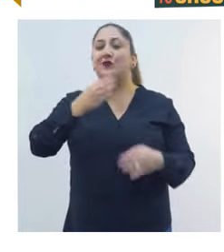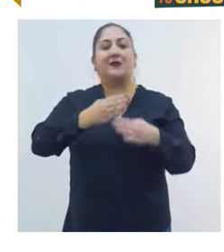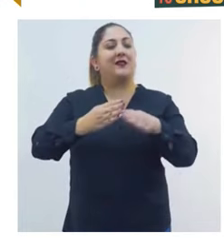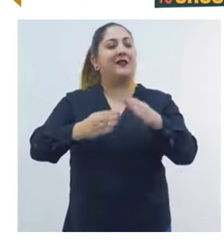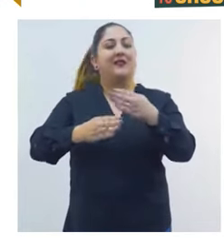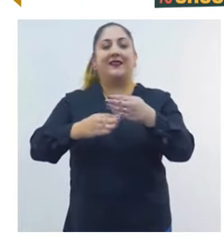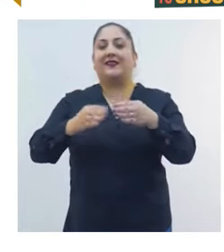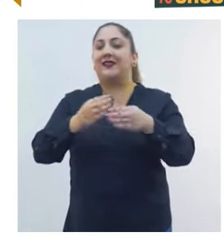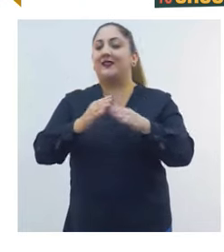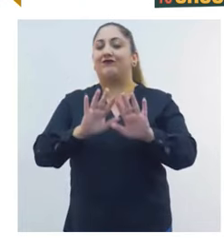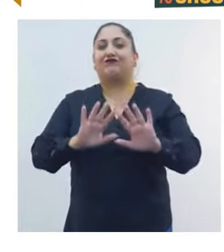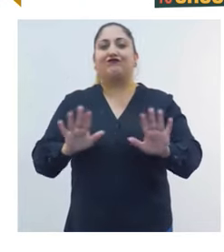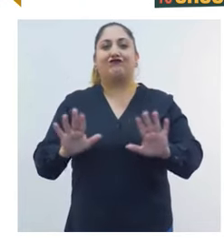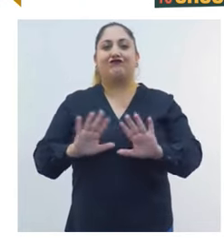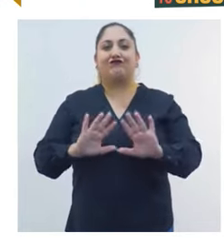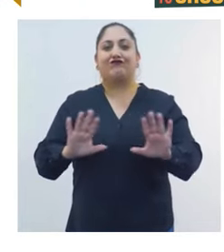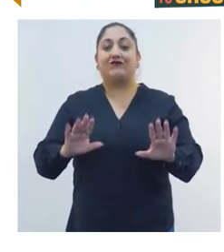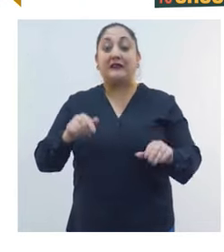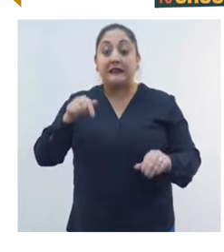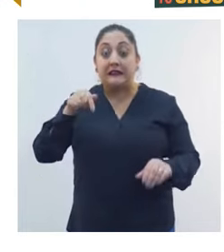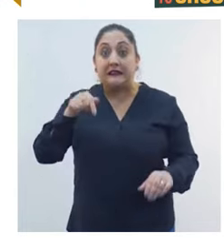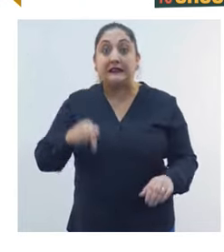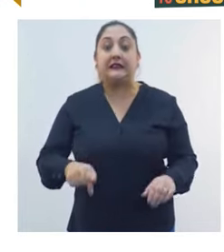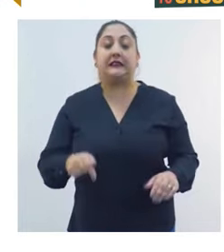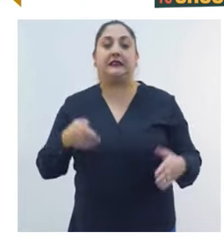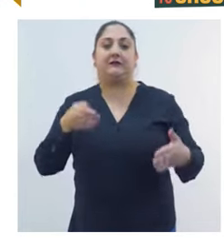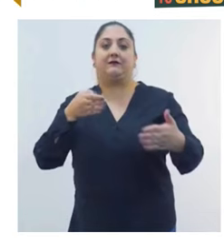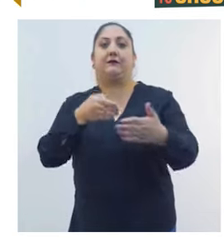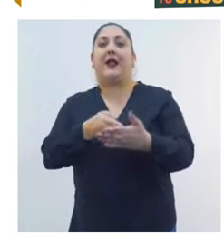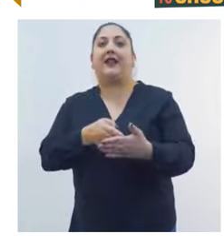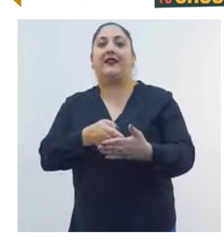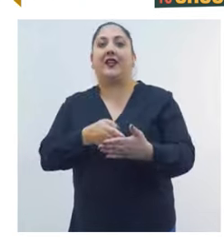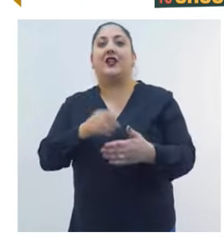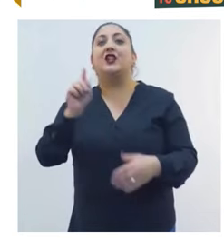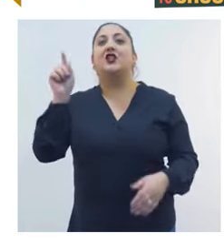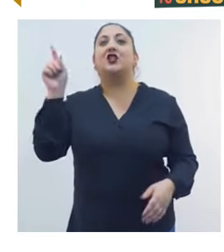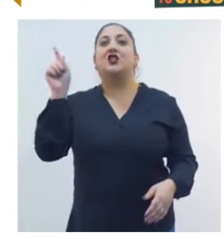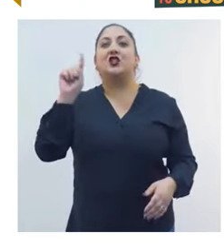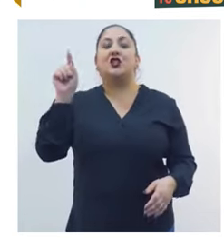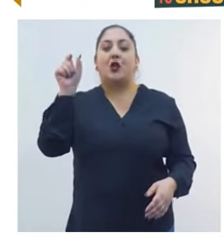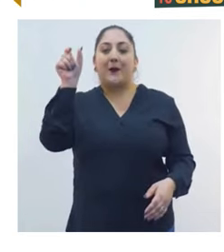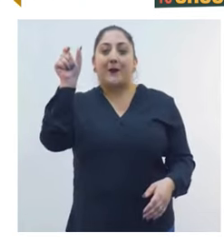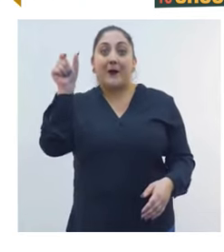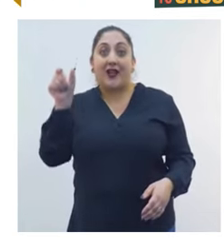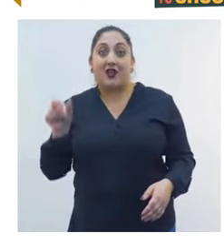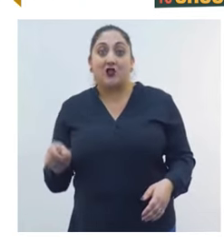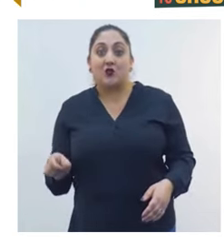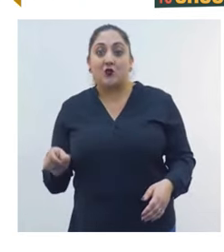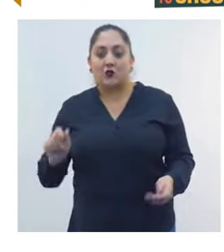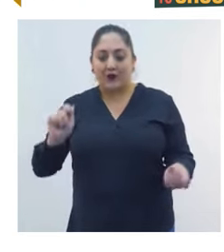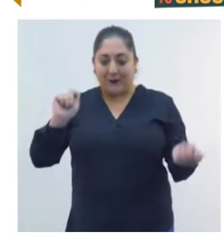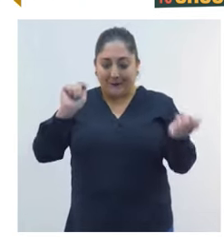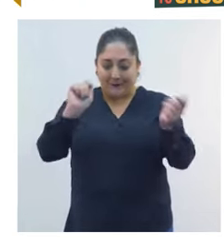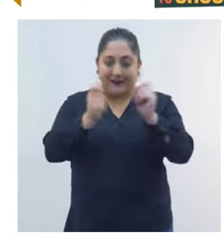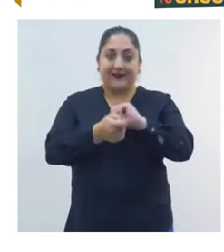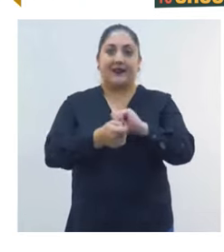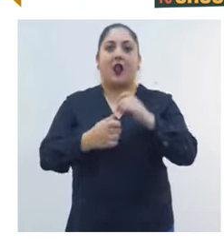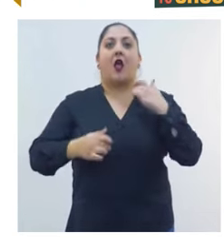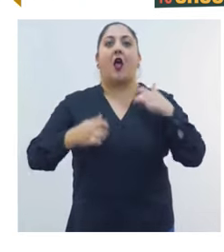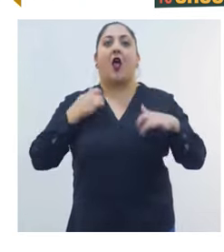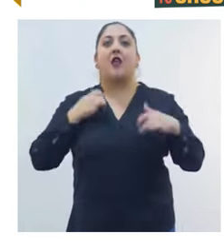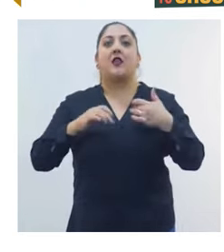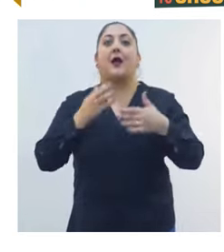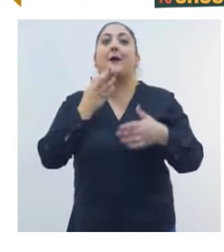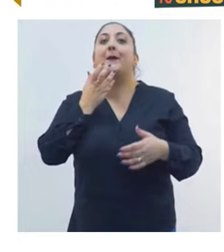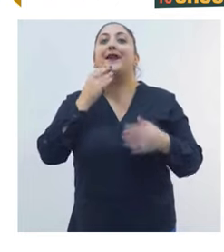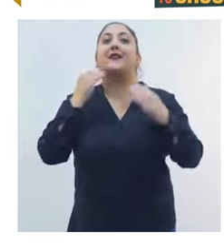L-istituzzjoni hija dik. Li inti bħala persuna li ġejt paralizzat minn oq l-isfel, tajjeb,